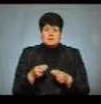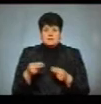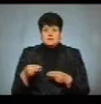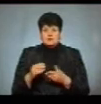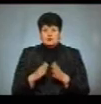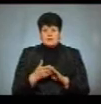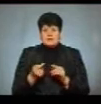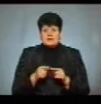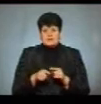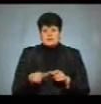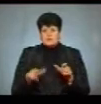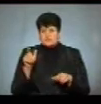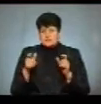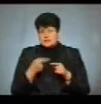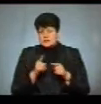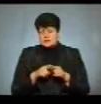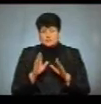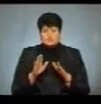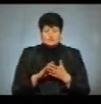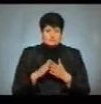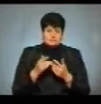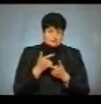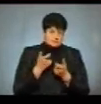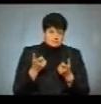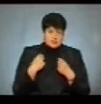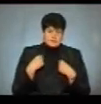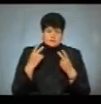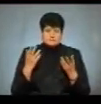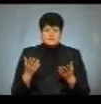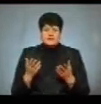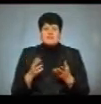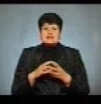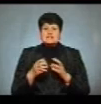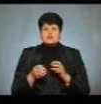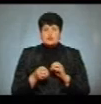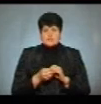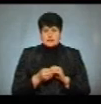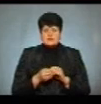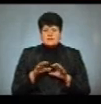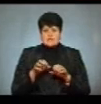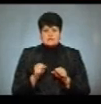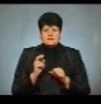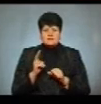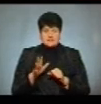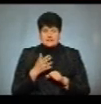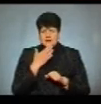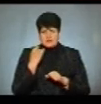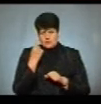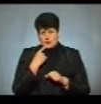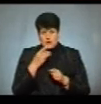на ті транзитні стояки, чи буде публічний договір, чи не буде публічний договір. В цьому Але плані. В результаті власникам квартир, які не мають